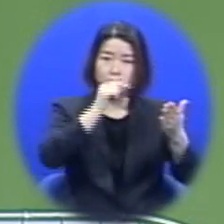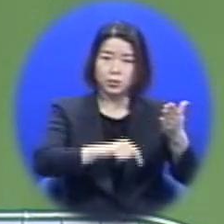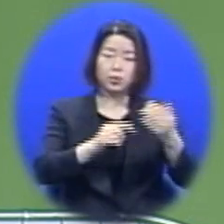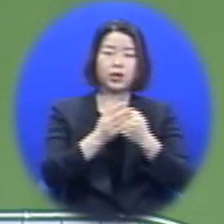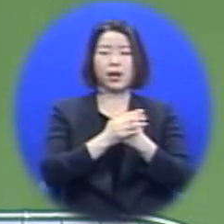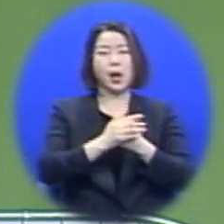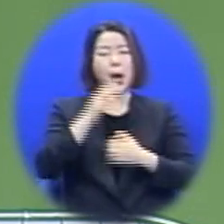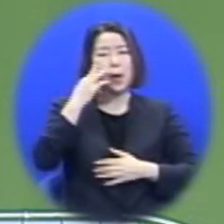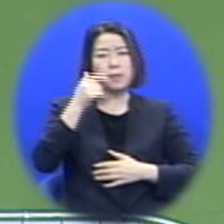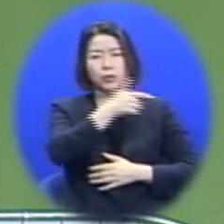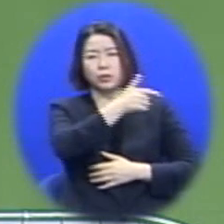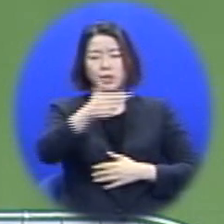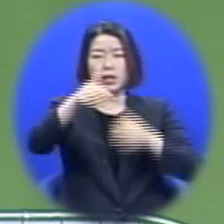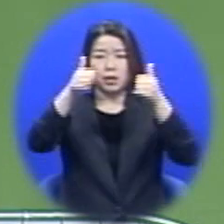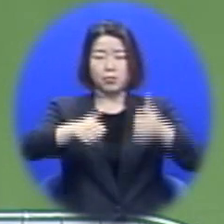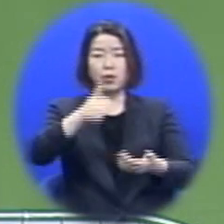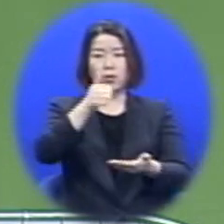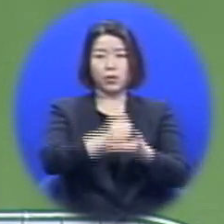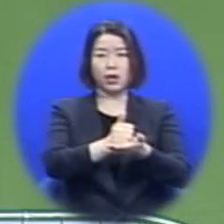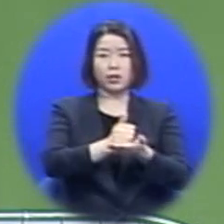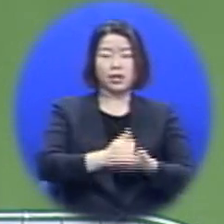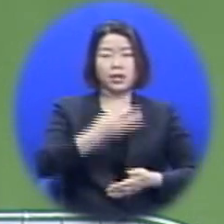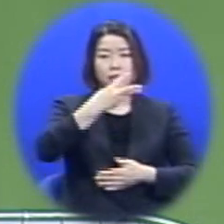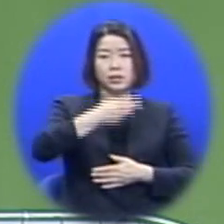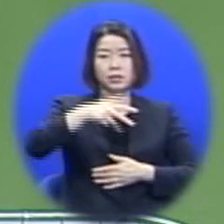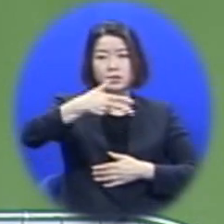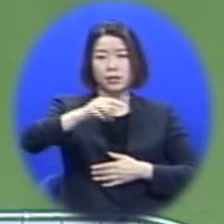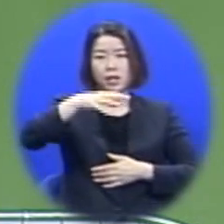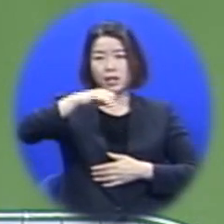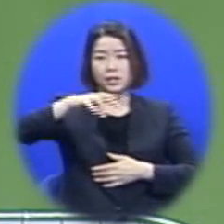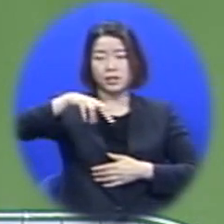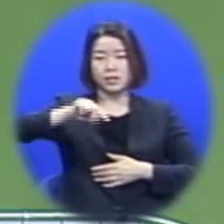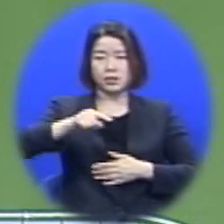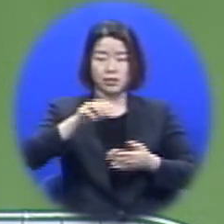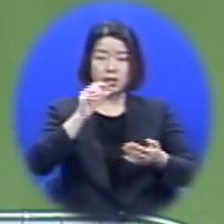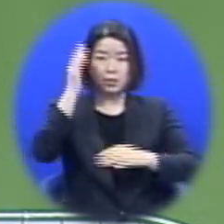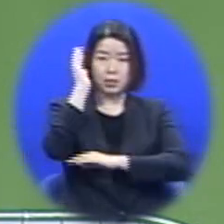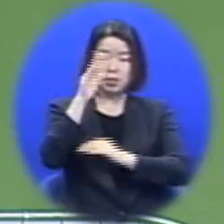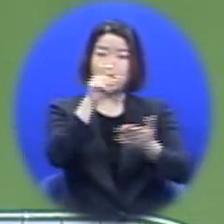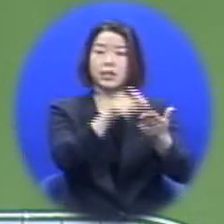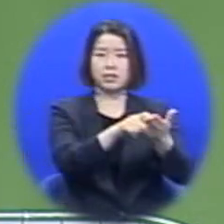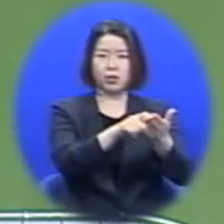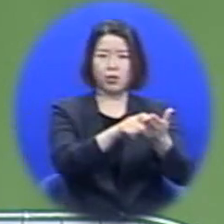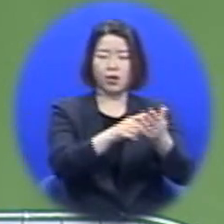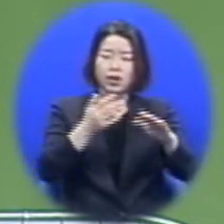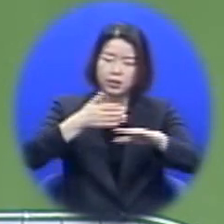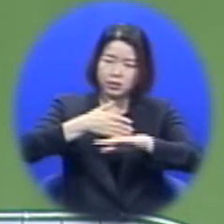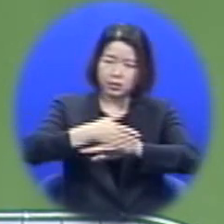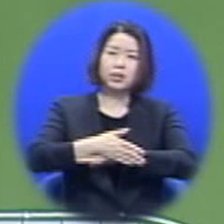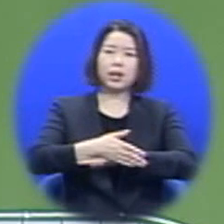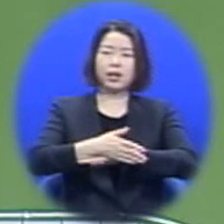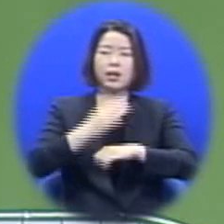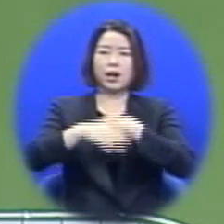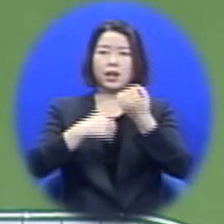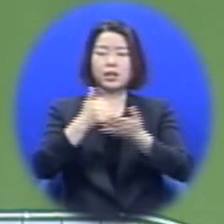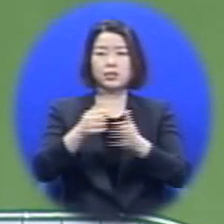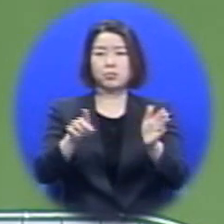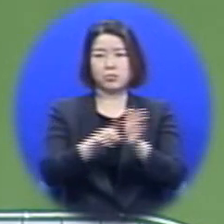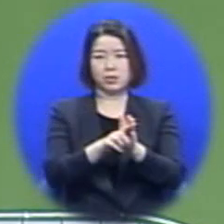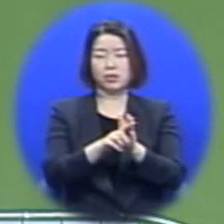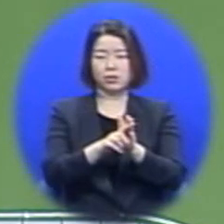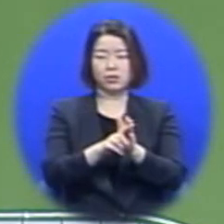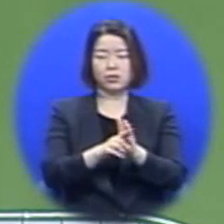트레이저 판사의 이야기가 나옵니다. 이분이 늦게 예수를 믿었어요. 그러나 너무나 깊은 은혜로 예수를